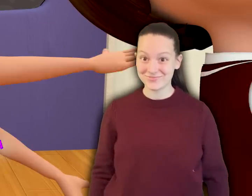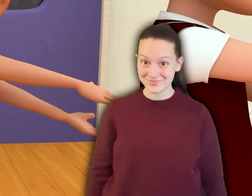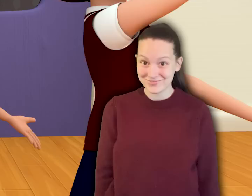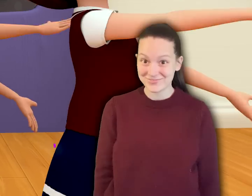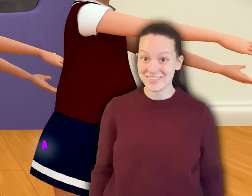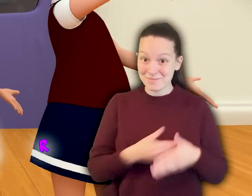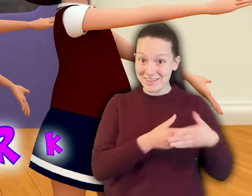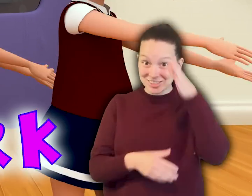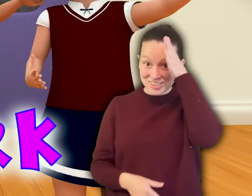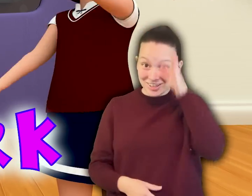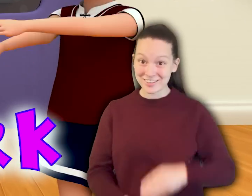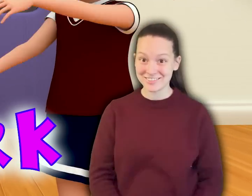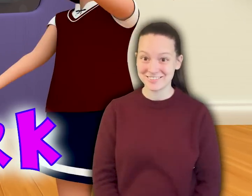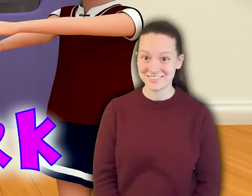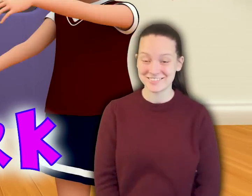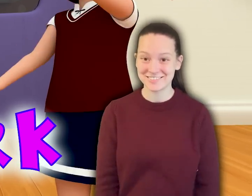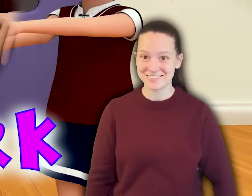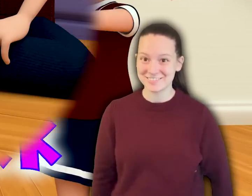tall baby